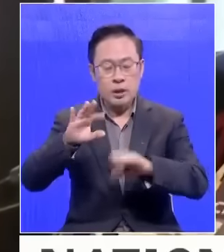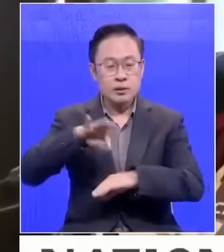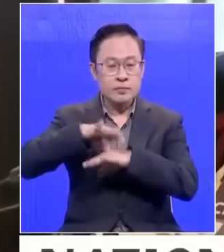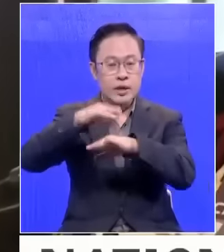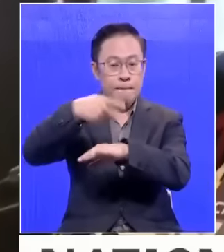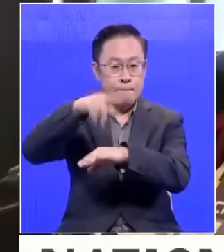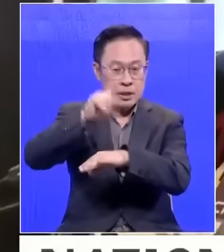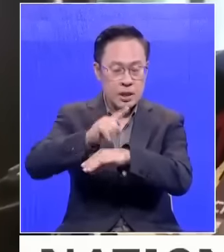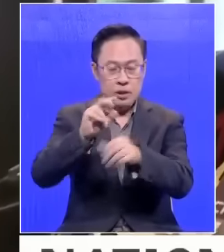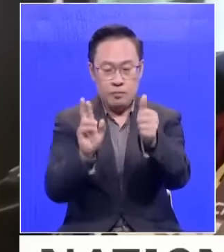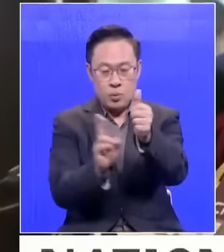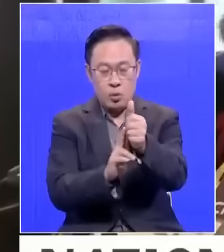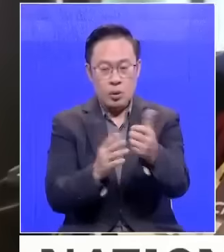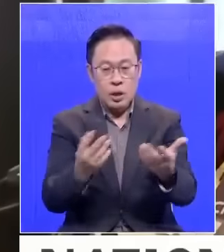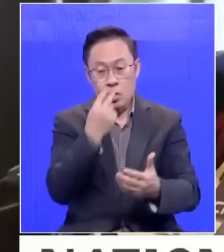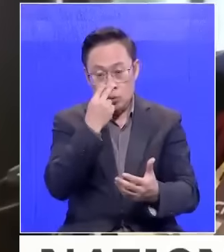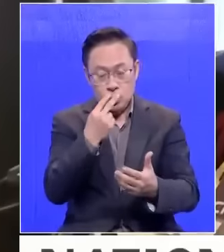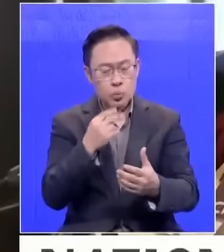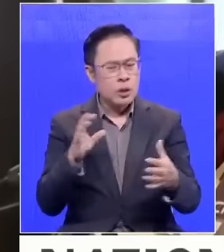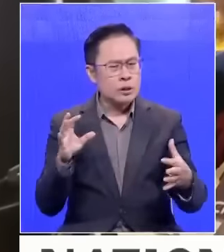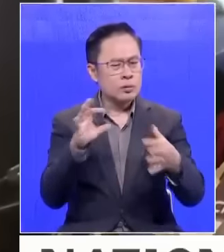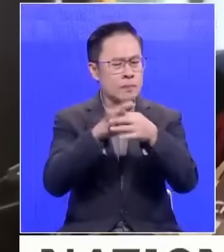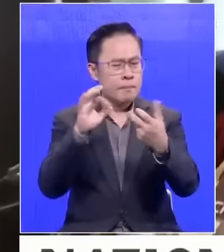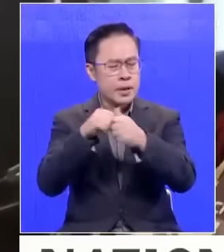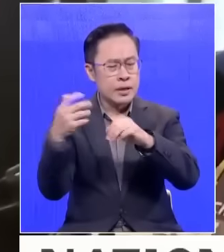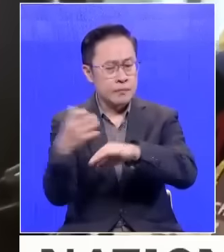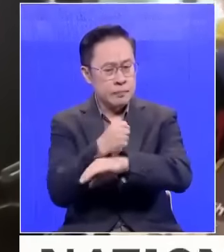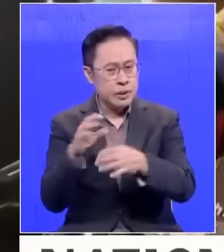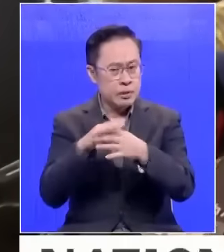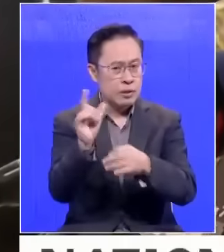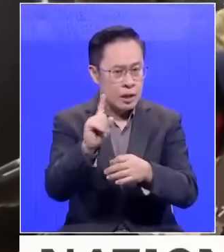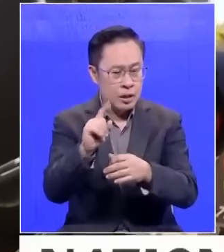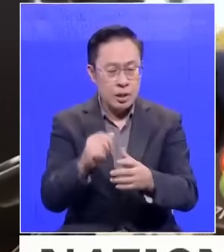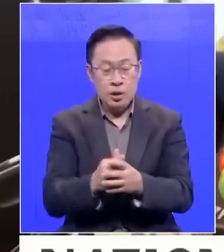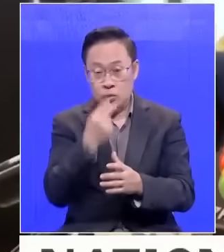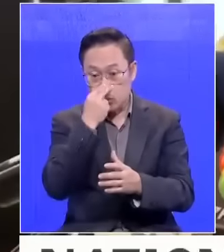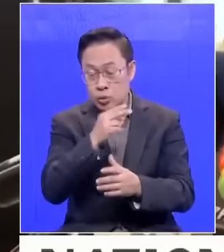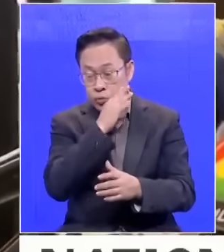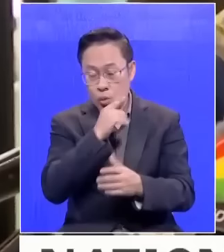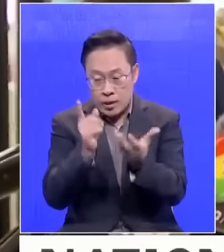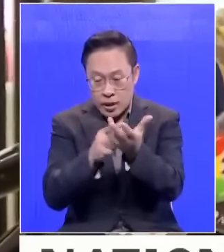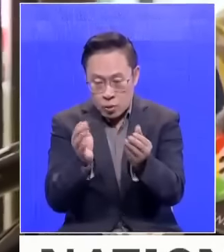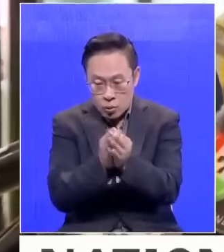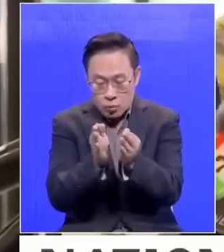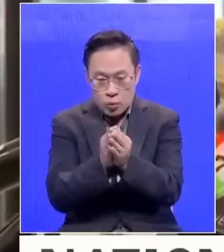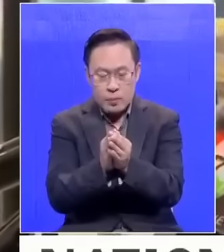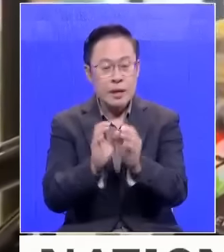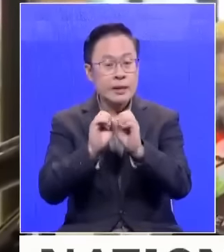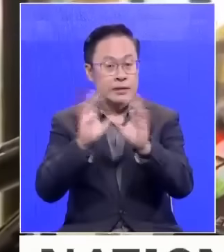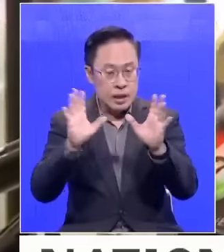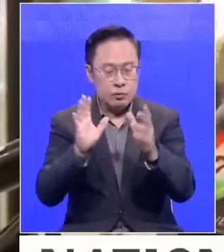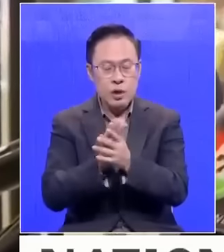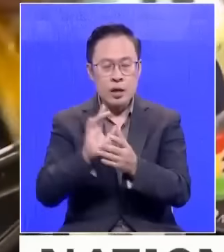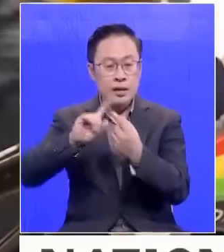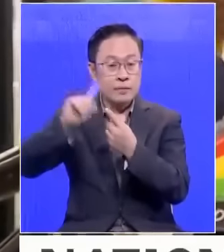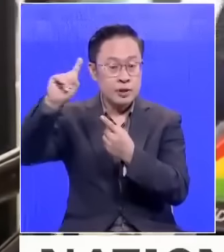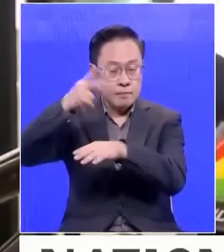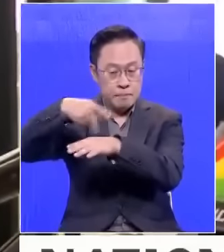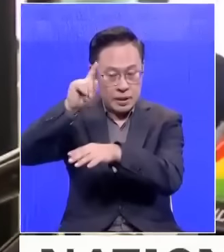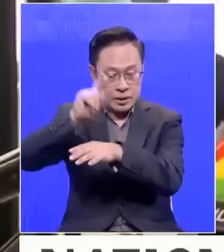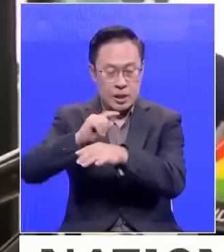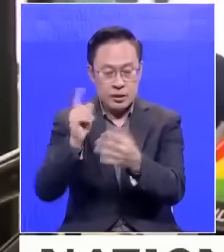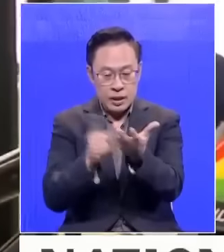แล้วมันจะสะท้อนอะไรทางการเมืองได้บ้างอาจารย์นันทนาบอกว่าถ้าคะแนนออกมาเป็นปึกแผ่นคนที่ได้รับคะแนนมีคะแนนเกินครึ่งห